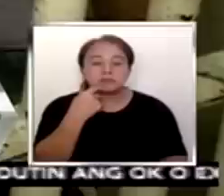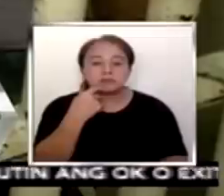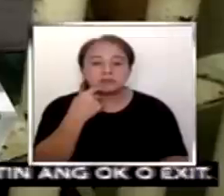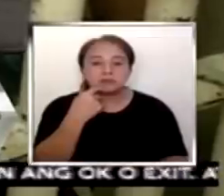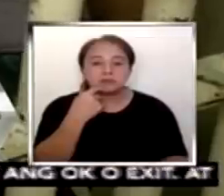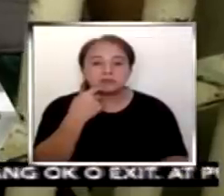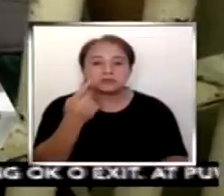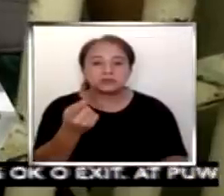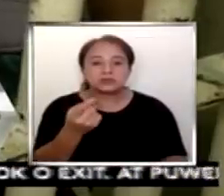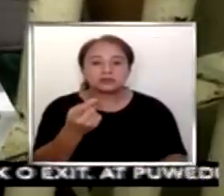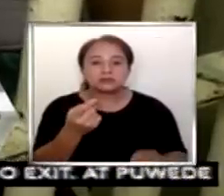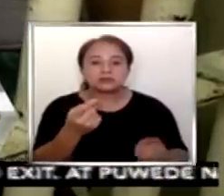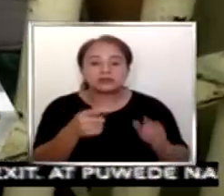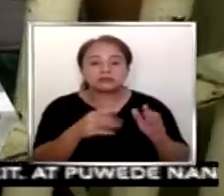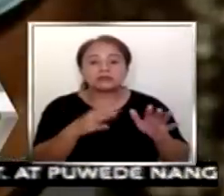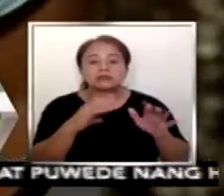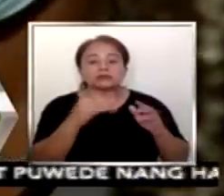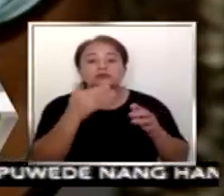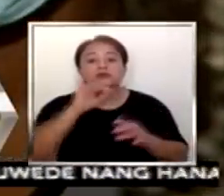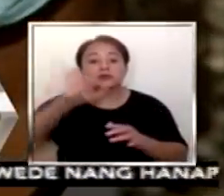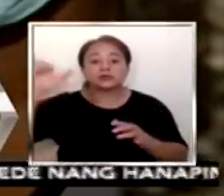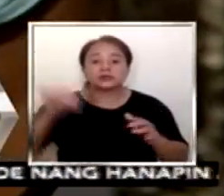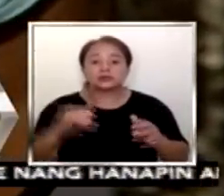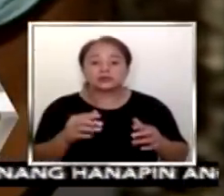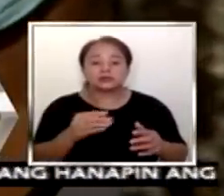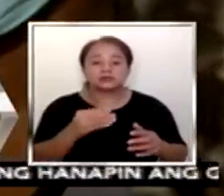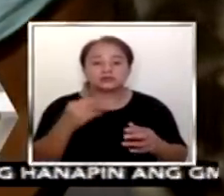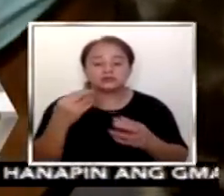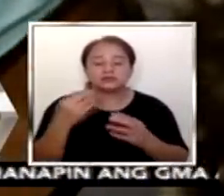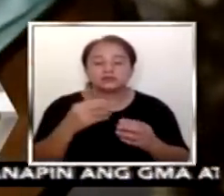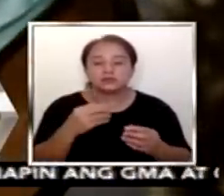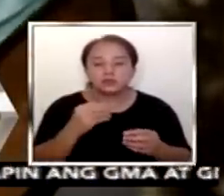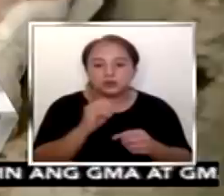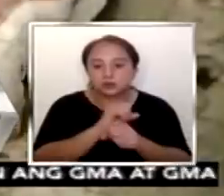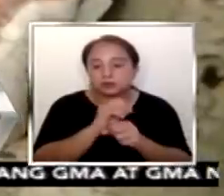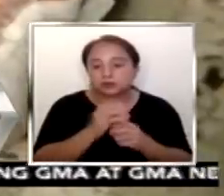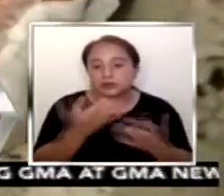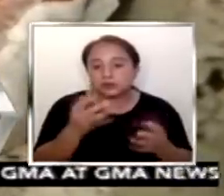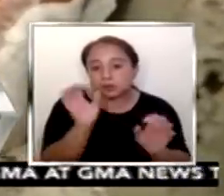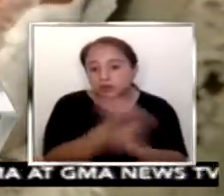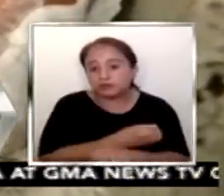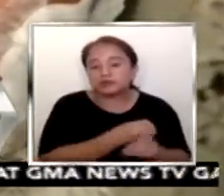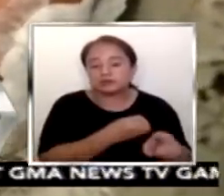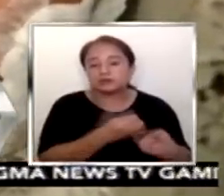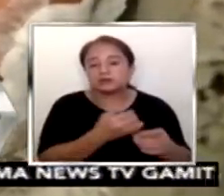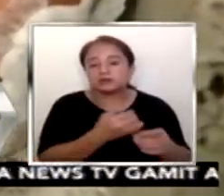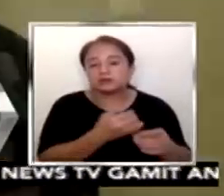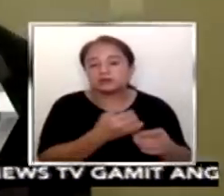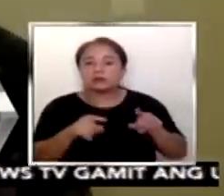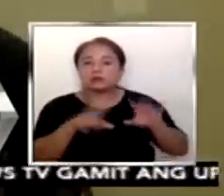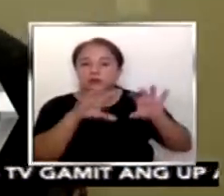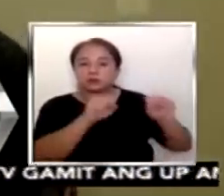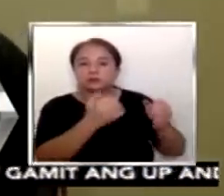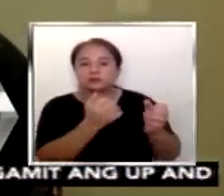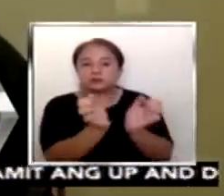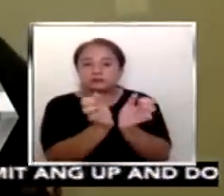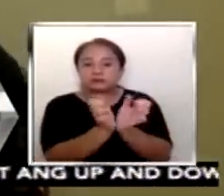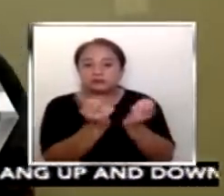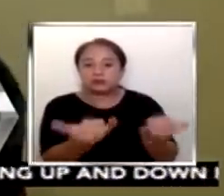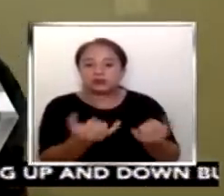niya at under arrest po siya at under nasa jail custody natin. So harapin niya yung kaso